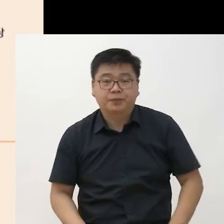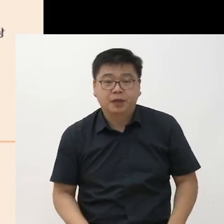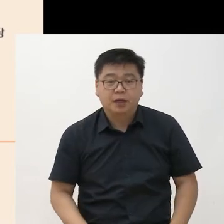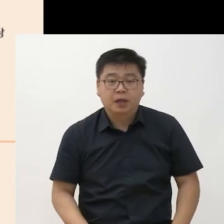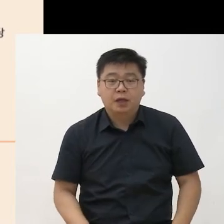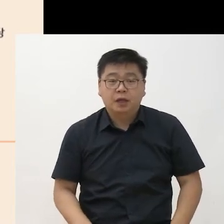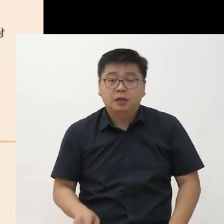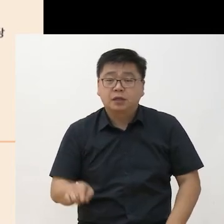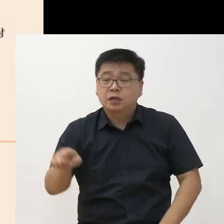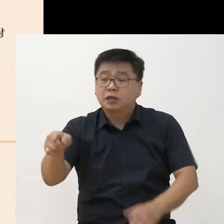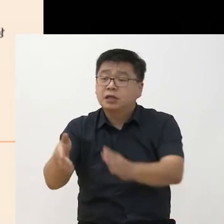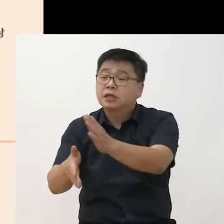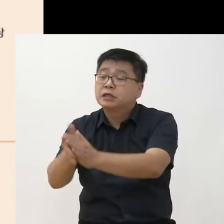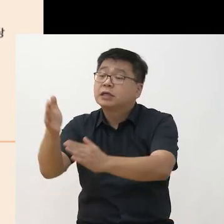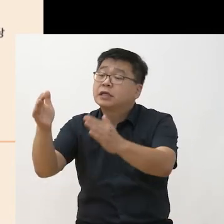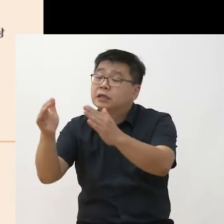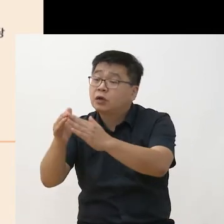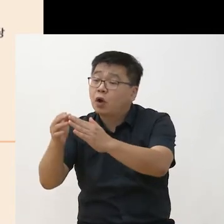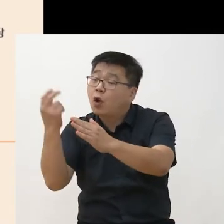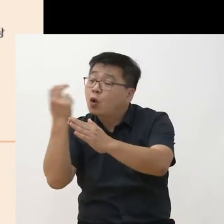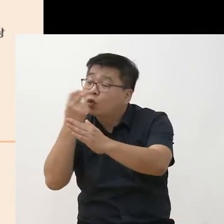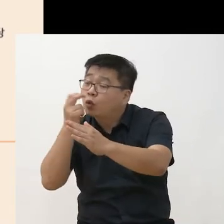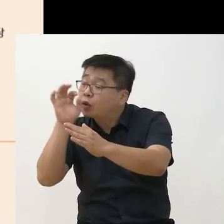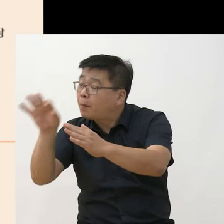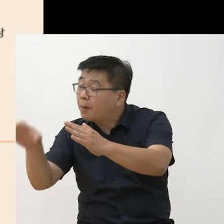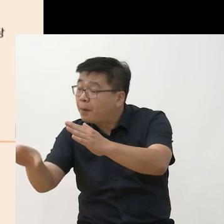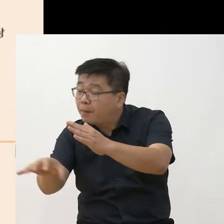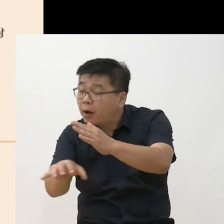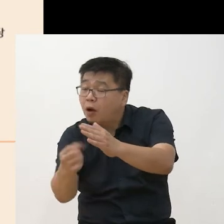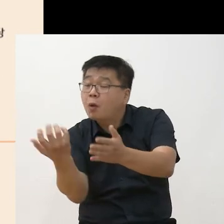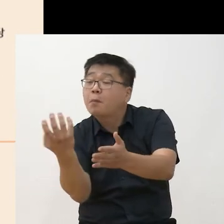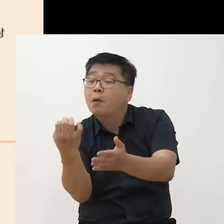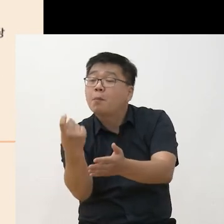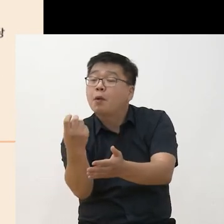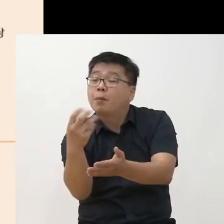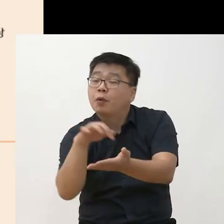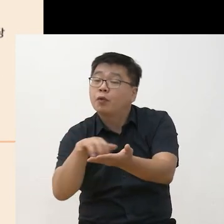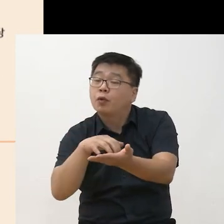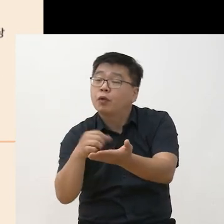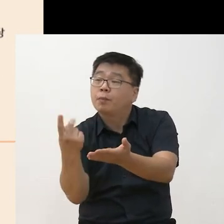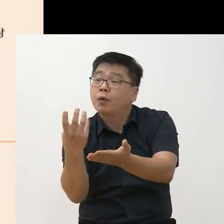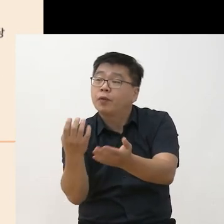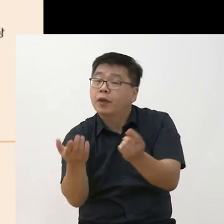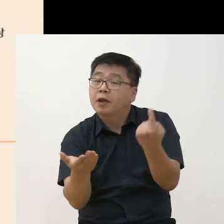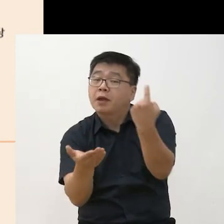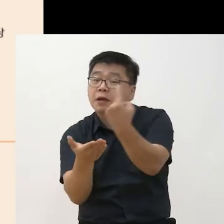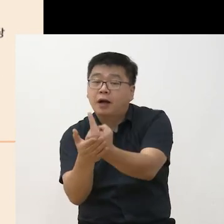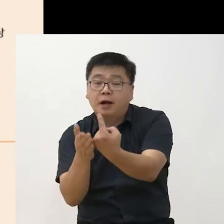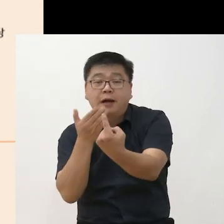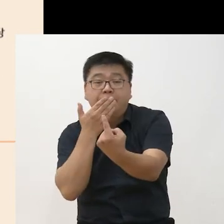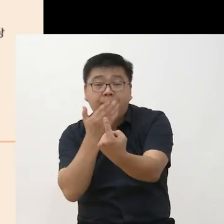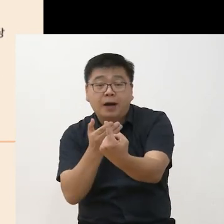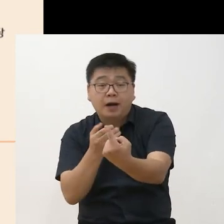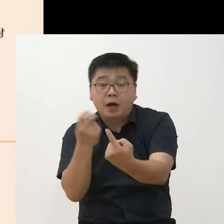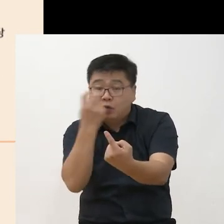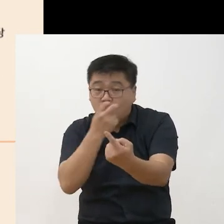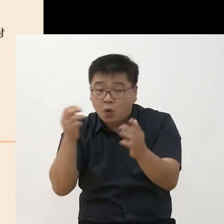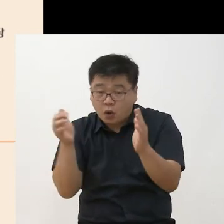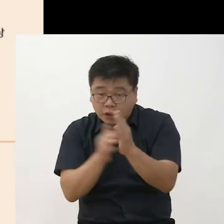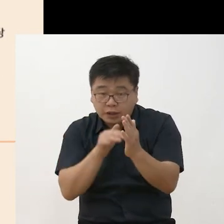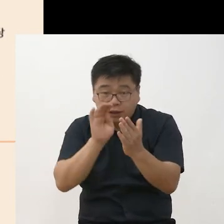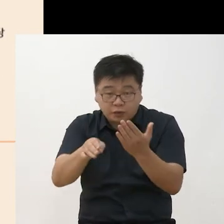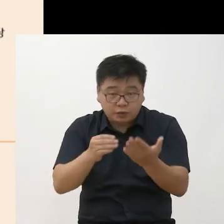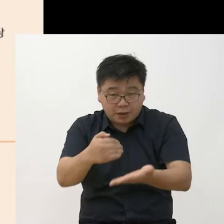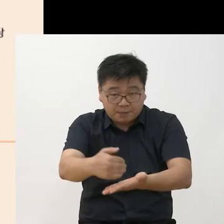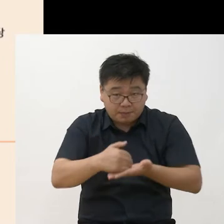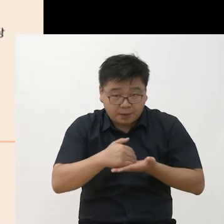시설들의 수요를 조사한 결과를 반영한 배분안이어서 추후에 추가 조사와 지원심의